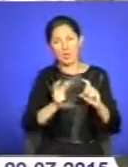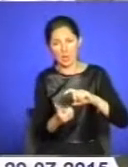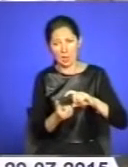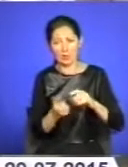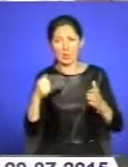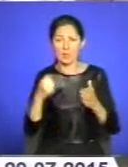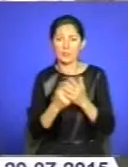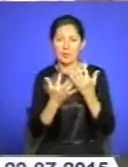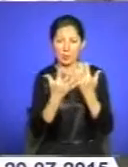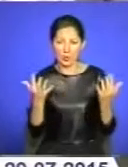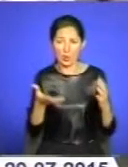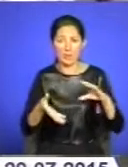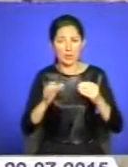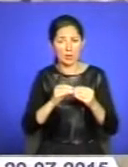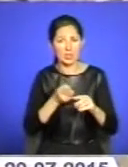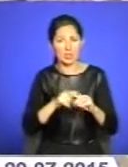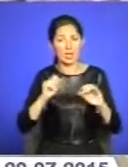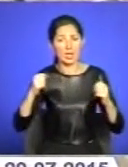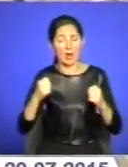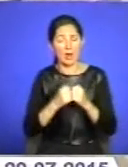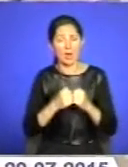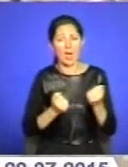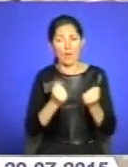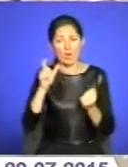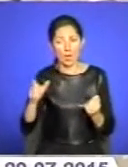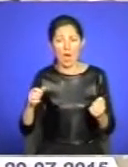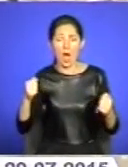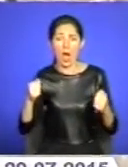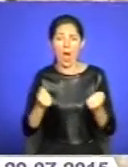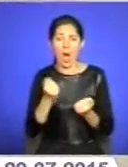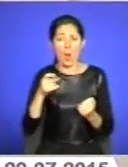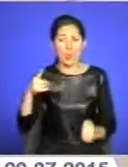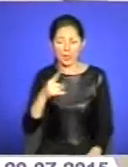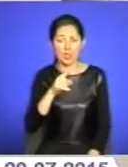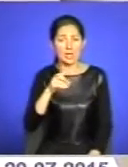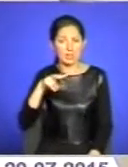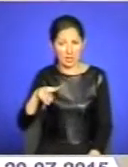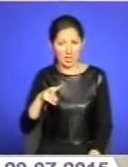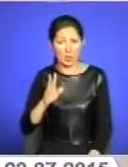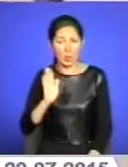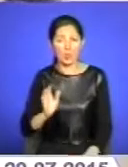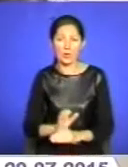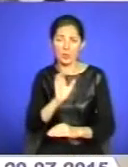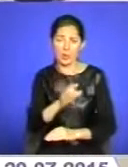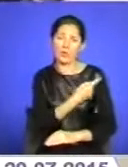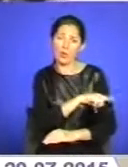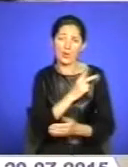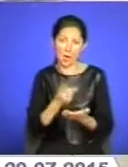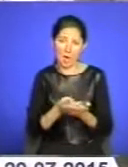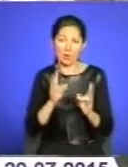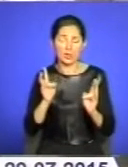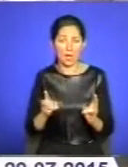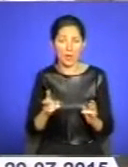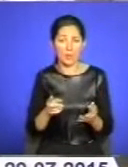огородженням. Внаслідок даної автопригоди водія автомобіля ЗІЛ було доправлено з травмами в лікувальний заклад. Ще